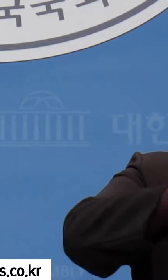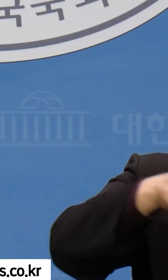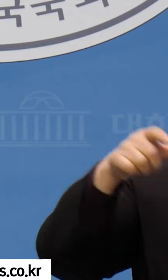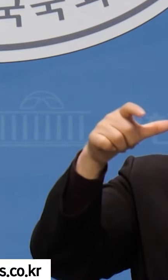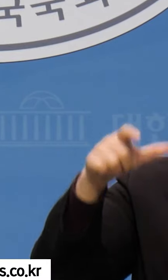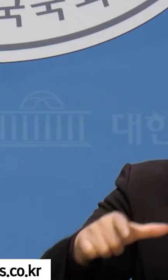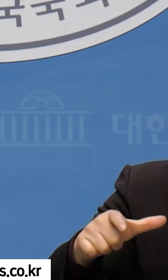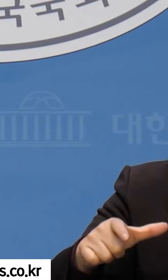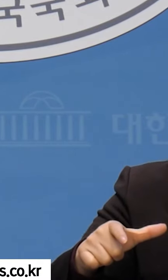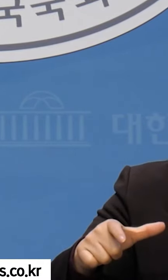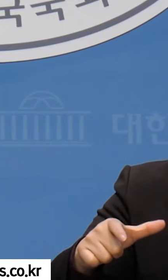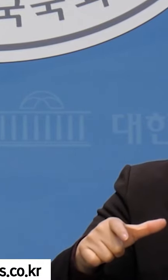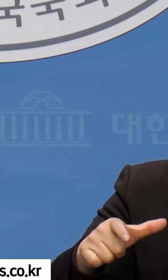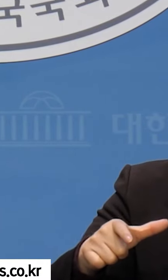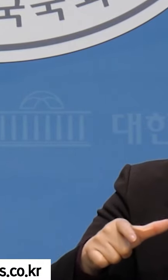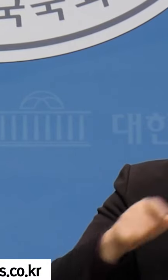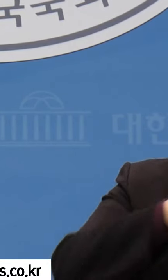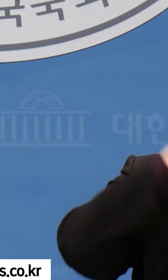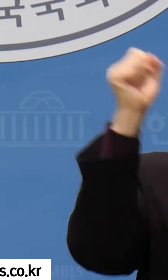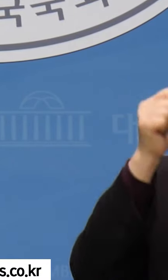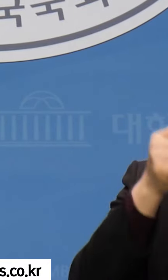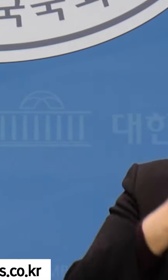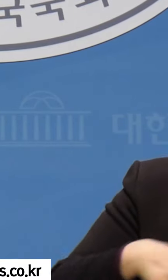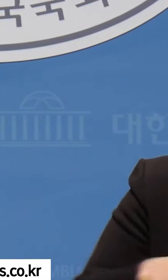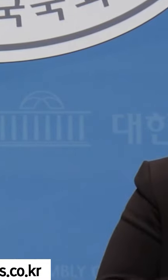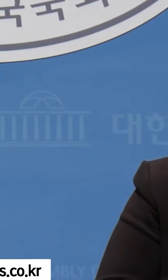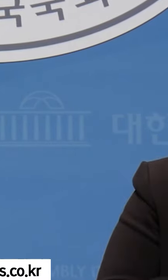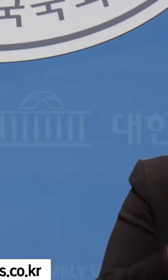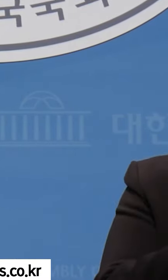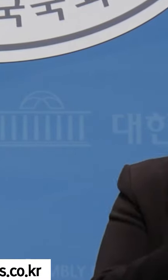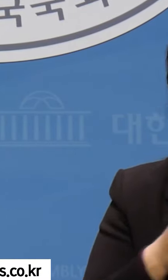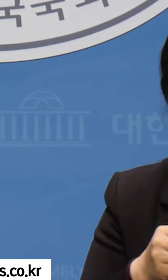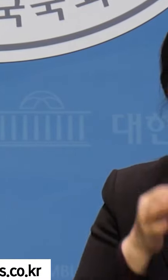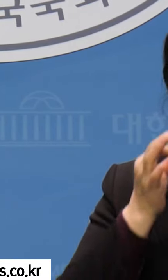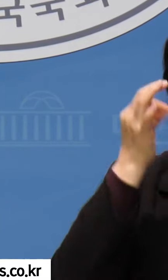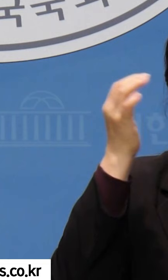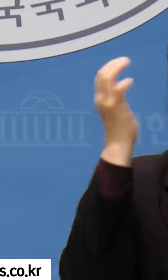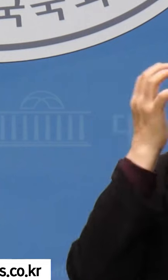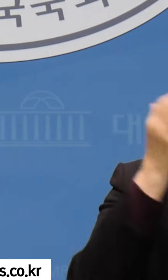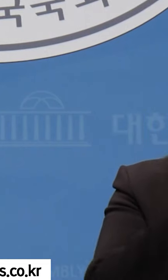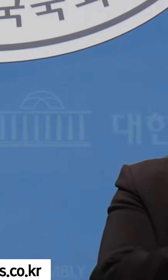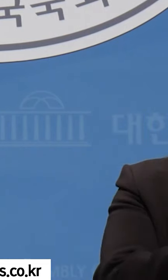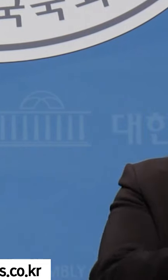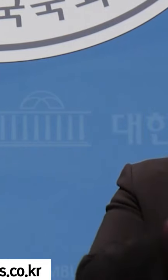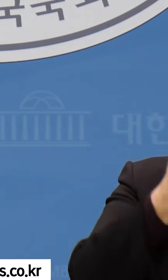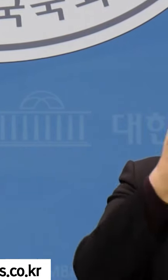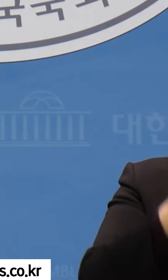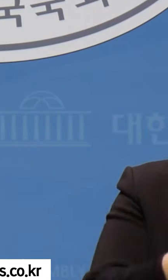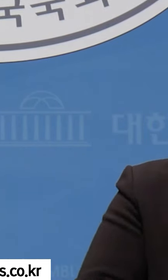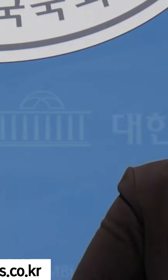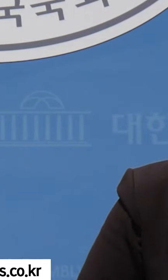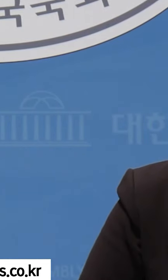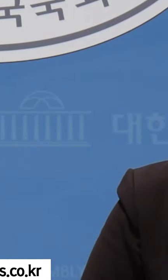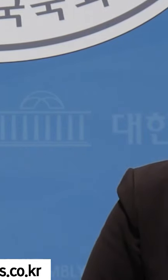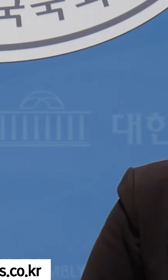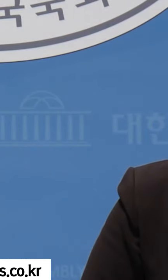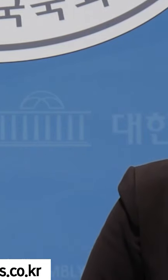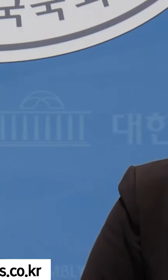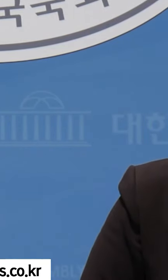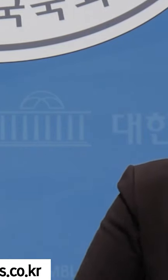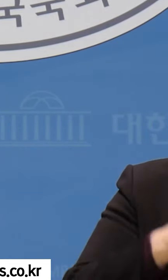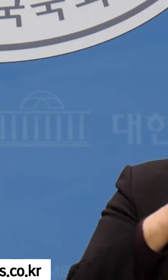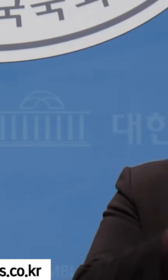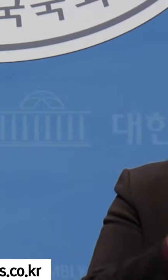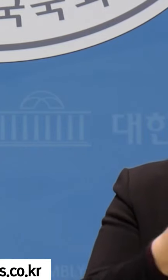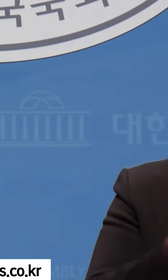승리를 이끌어내기 위해 고심하는 중앙당 지도부로부터 당을 위한 헌신을